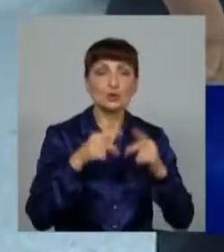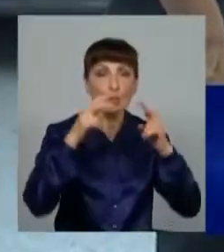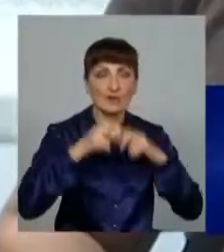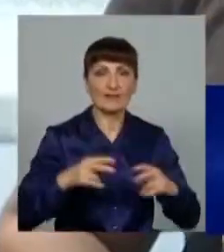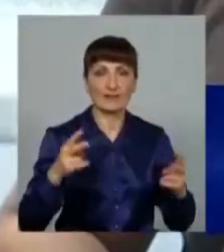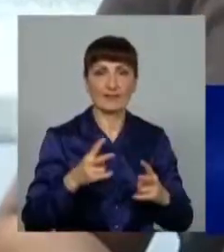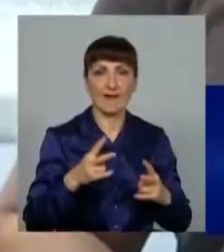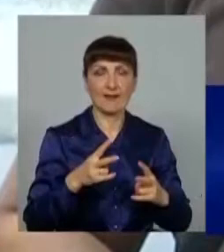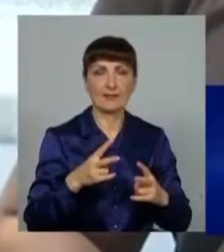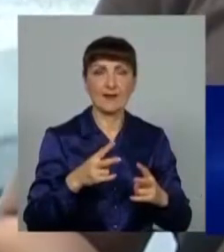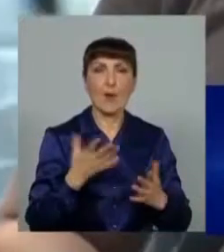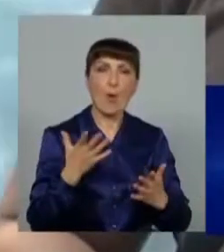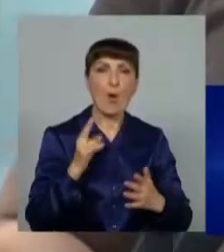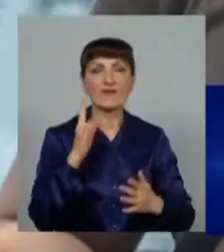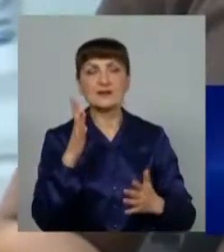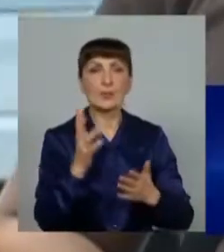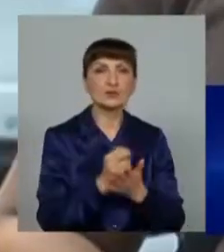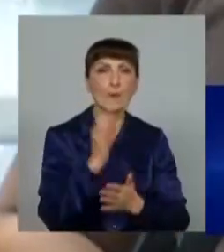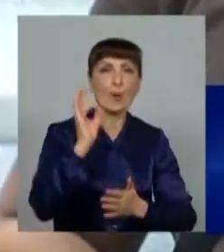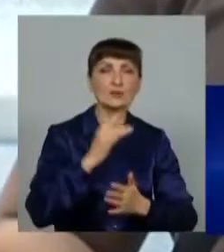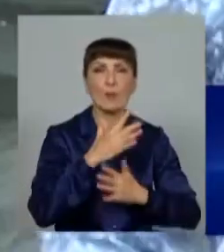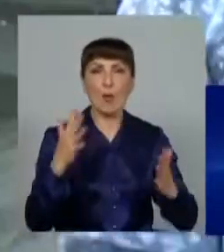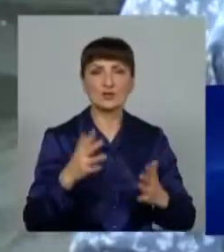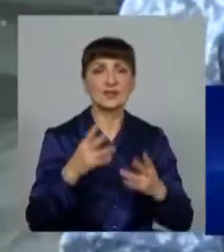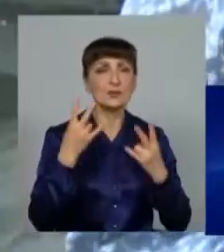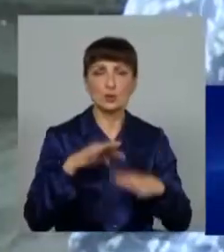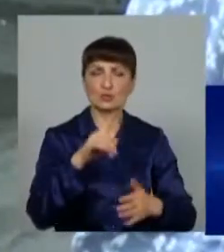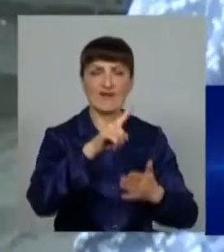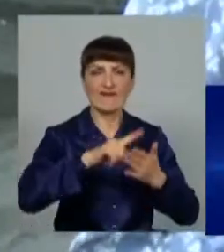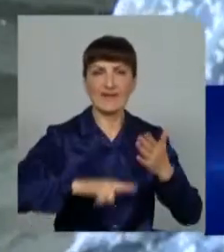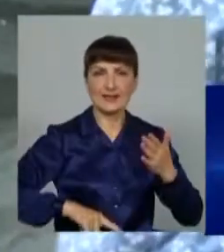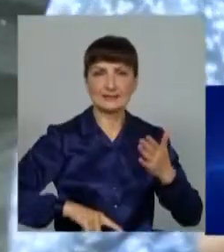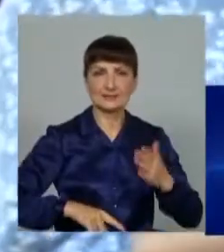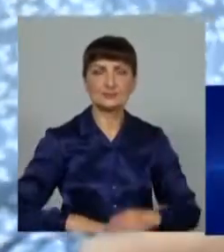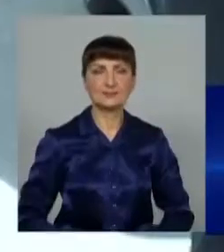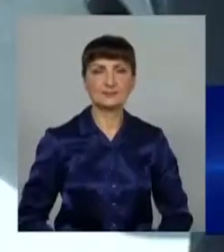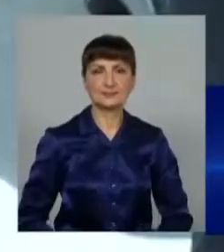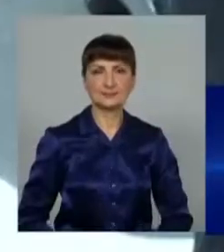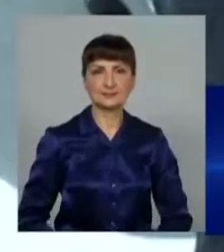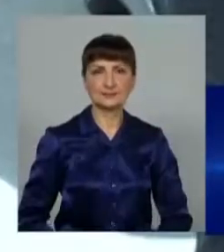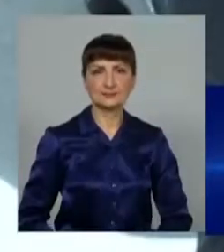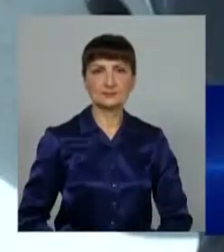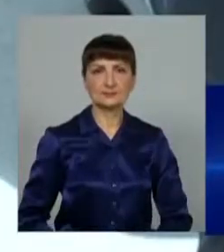с заманчивыми предложениями заработать на процентах и тендерах. Ануар Амангельдинов, Нурбол Абдыкеримов, телеканал Алматы.